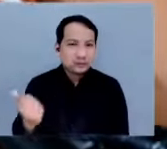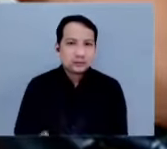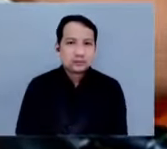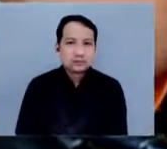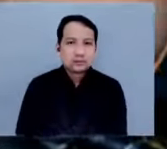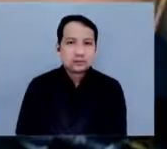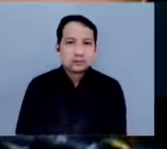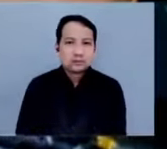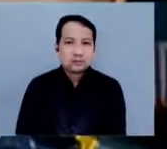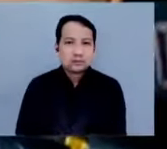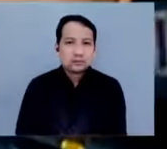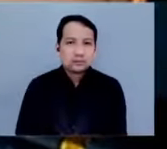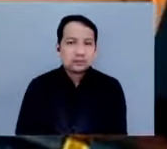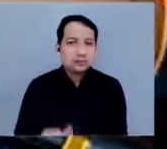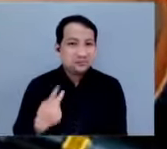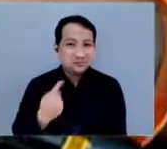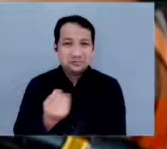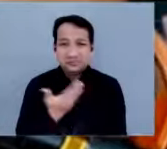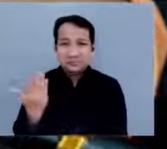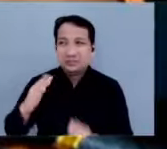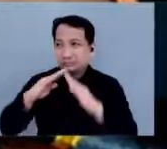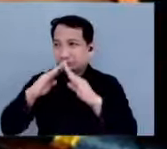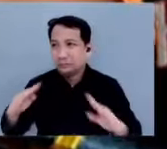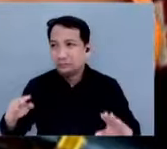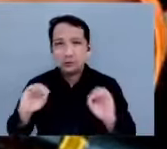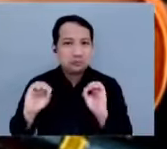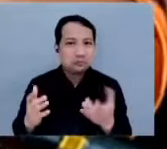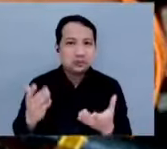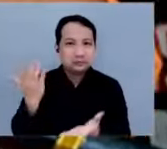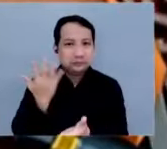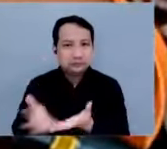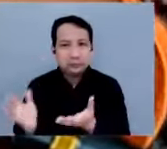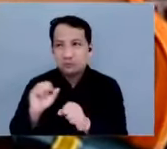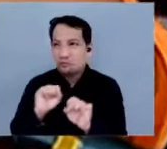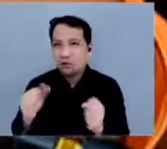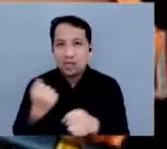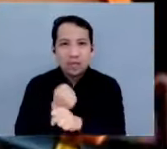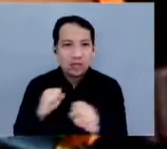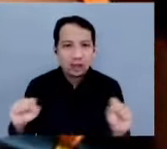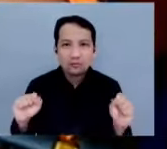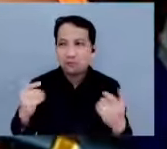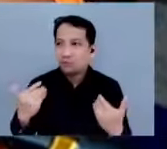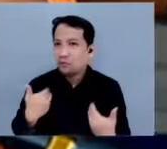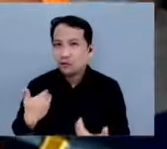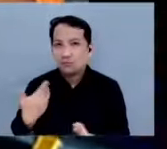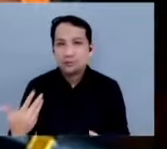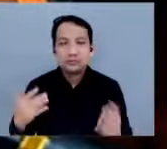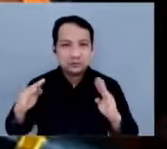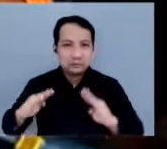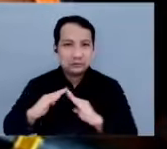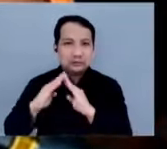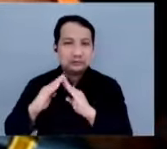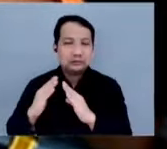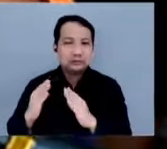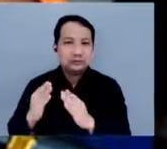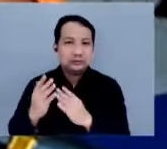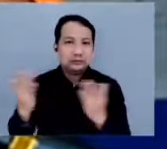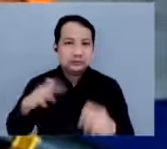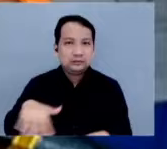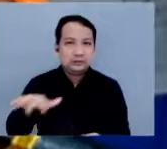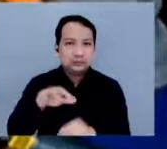Wala na po kaming bahay, wala na rin po lahat, wala kaming naisalba. Yung bahay lang na, lahat ng